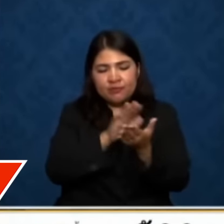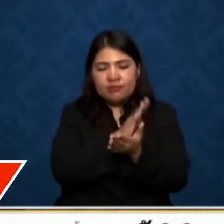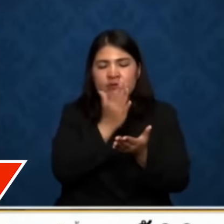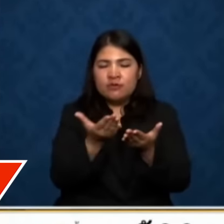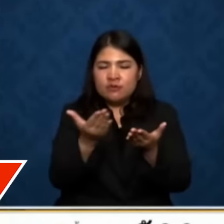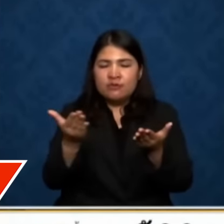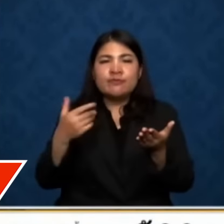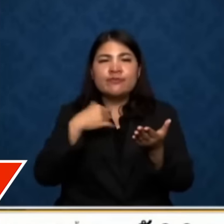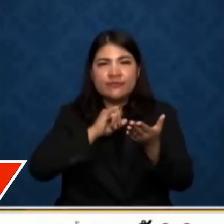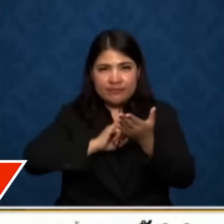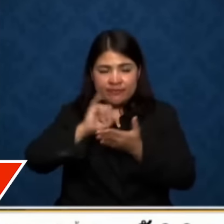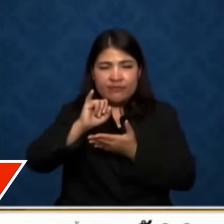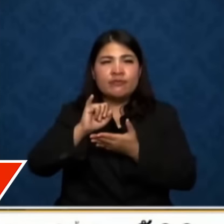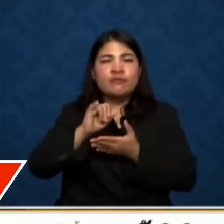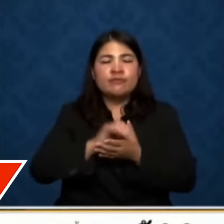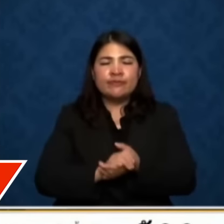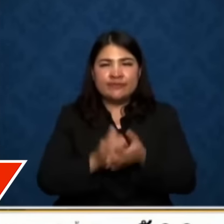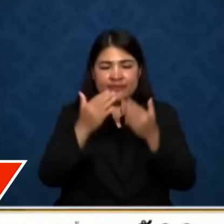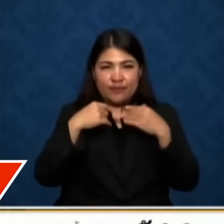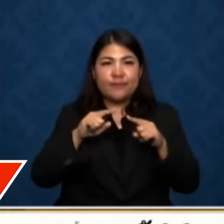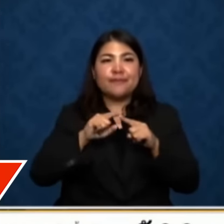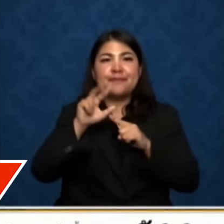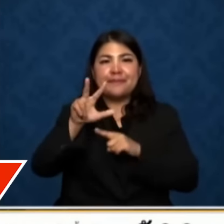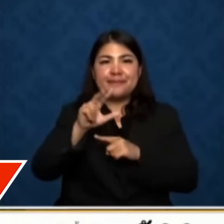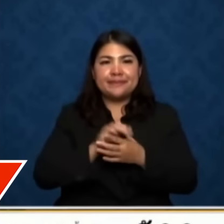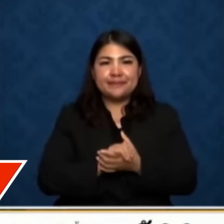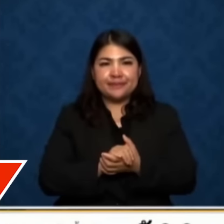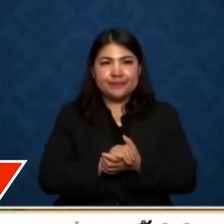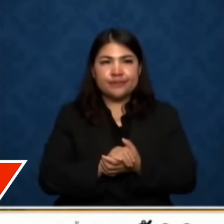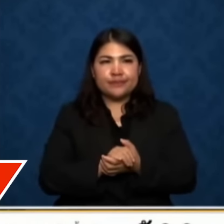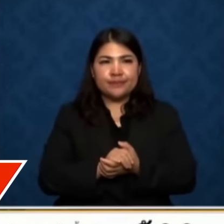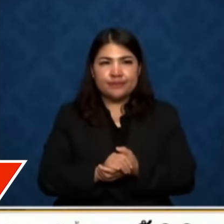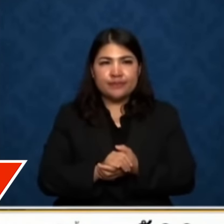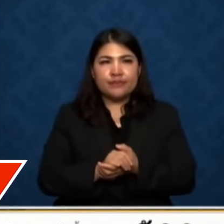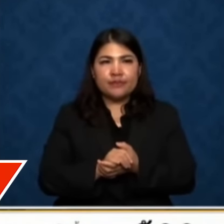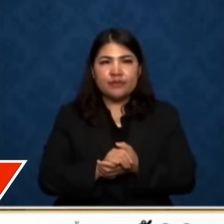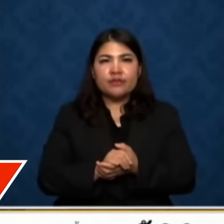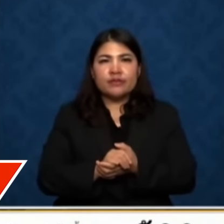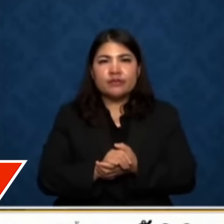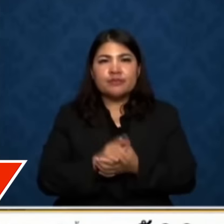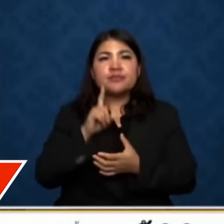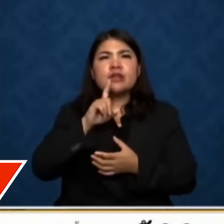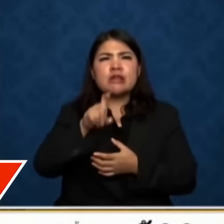ครับสามครับตั้งคำถามเสียแต่แรกแล้วนะครับว่